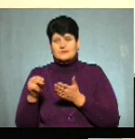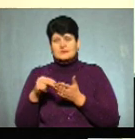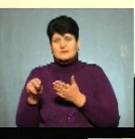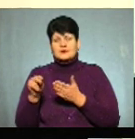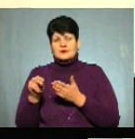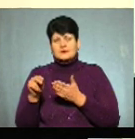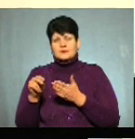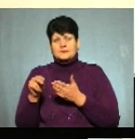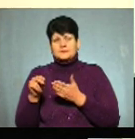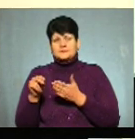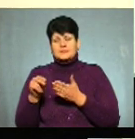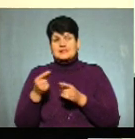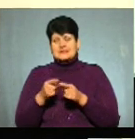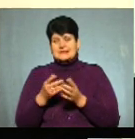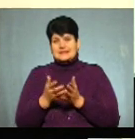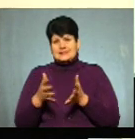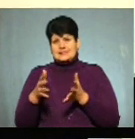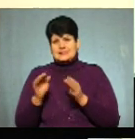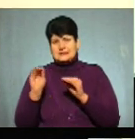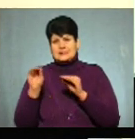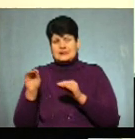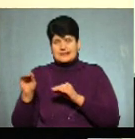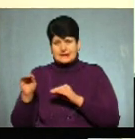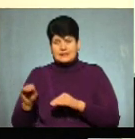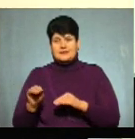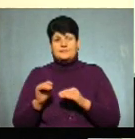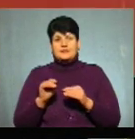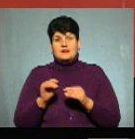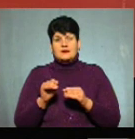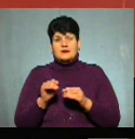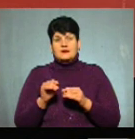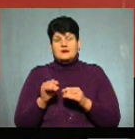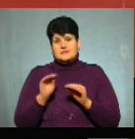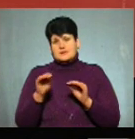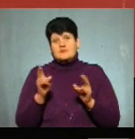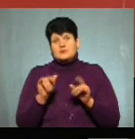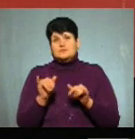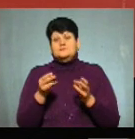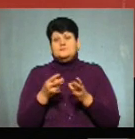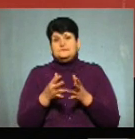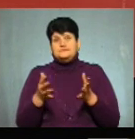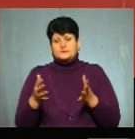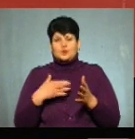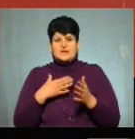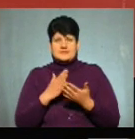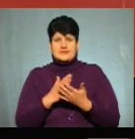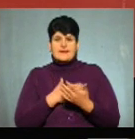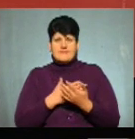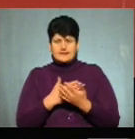купльовуються ці сітки і розставляються безпосередньо за зверненнями мешканців, бо є в нас такі активні